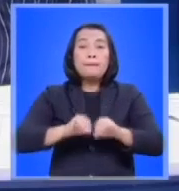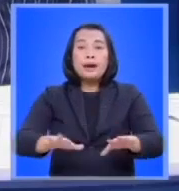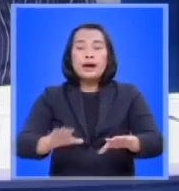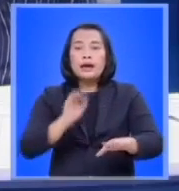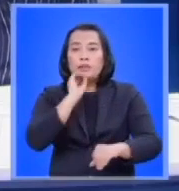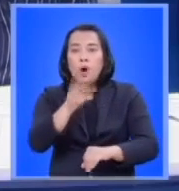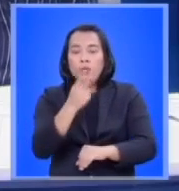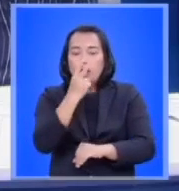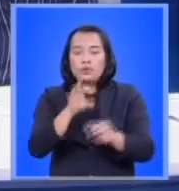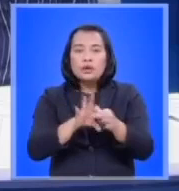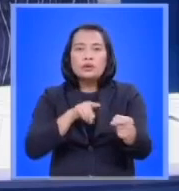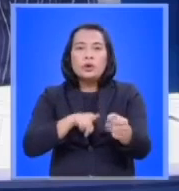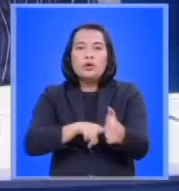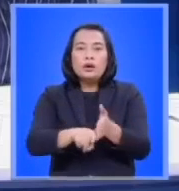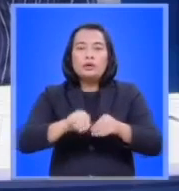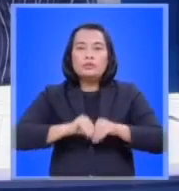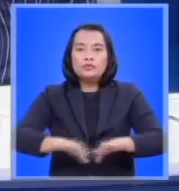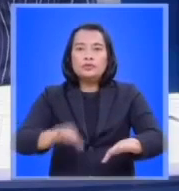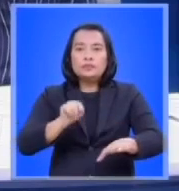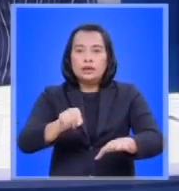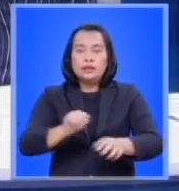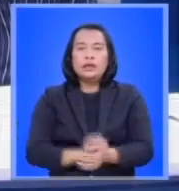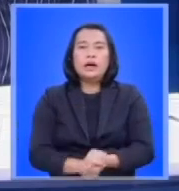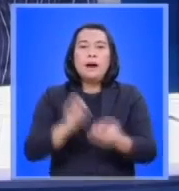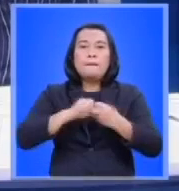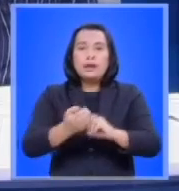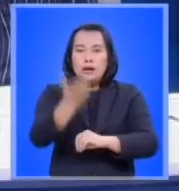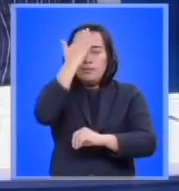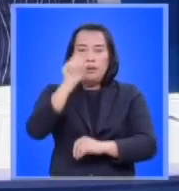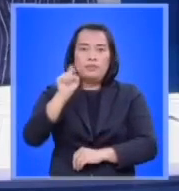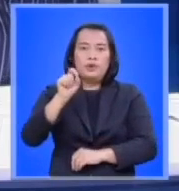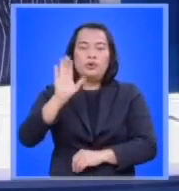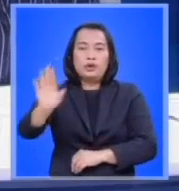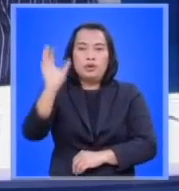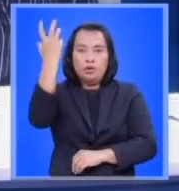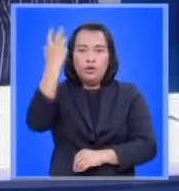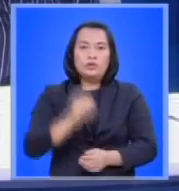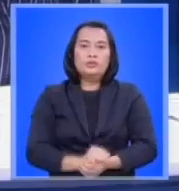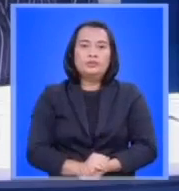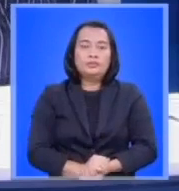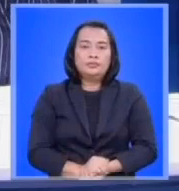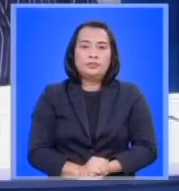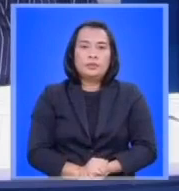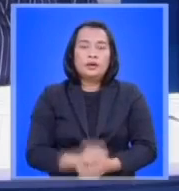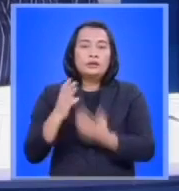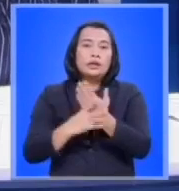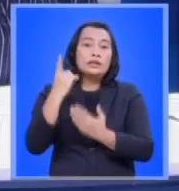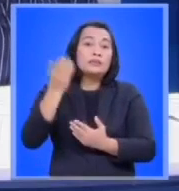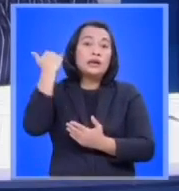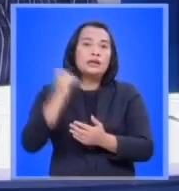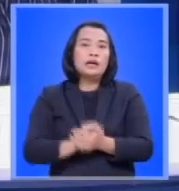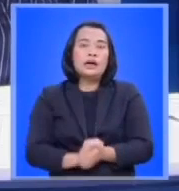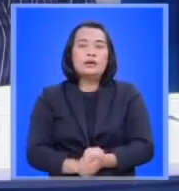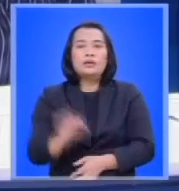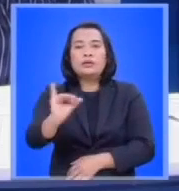ถานการณ์การแพร่ระบาดของไวรัสโคโรนาเนี่ยเป็นสถานการณ์ฉุกเฉินของโลกหรือไม่นะคะแต่ที่สุดแล้วเนี่ยสัปดาห์ที่แล้วก็ไม่ได้ประกาศ